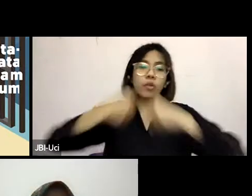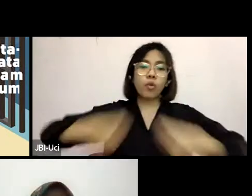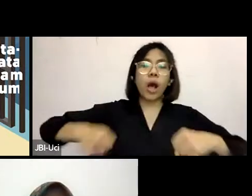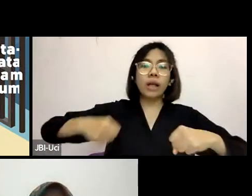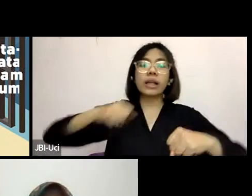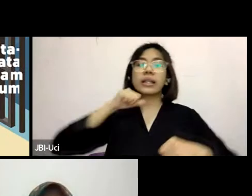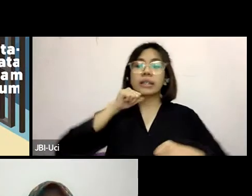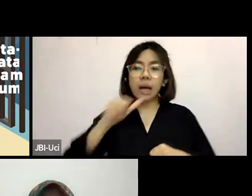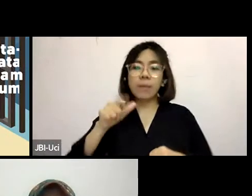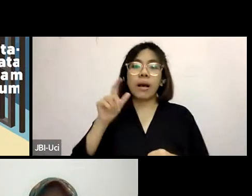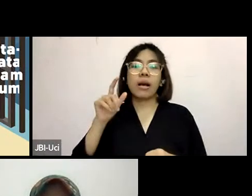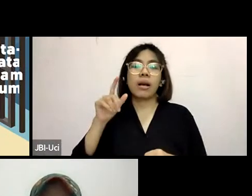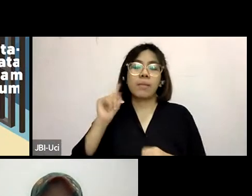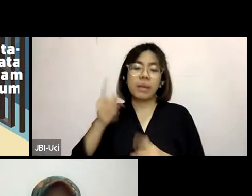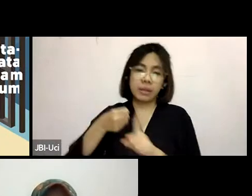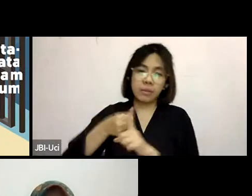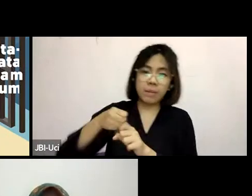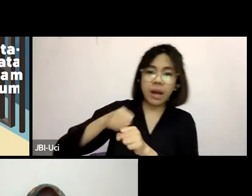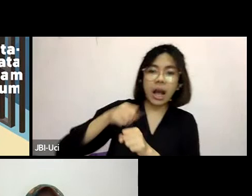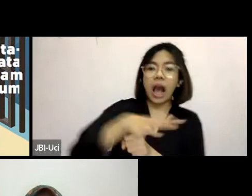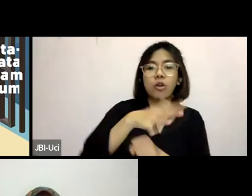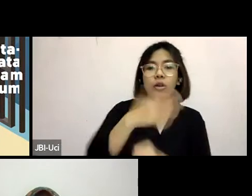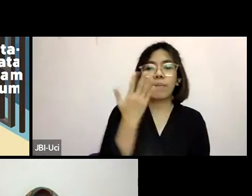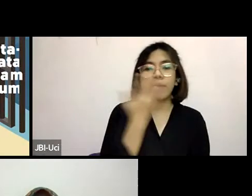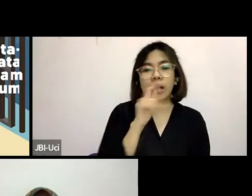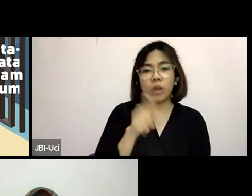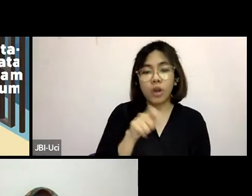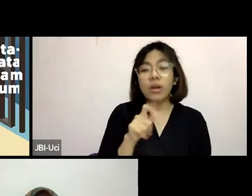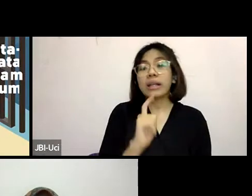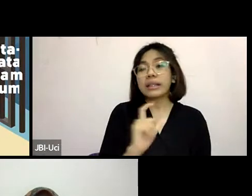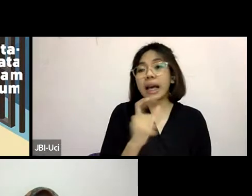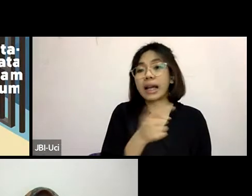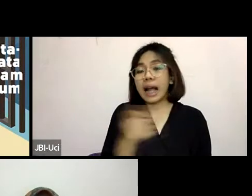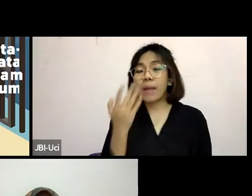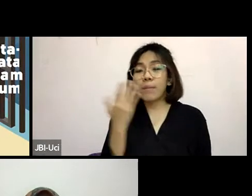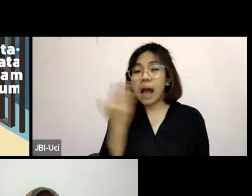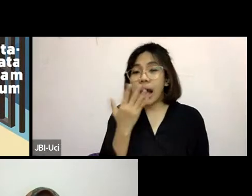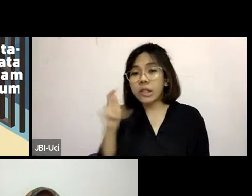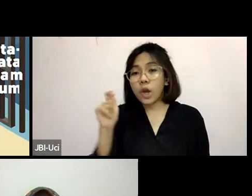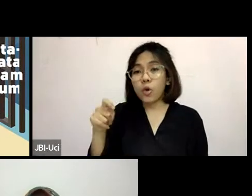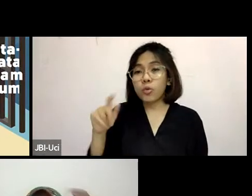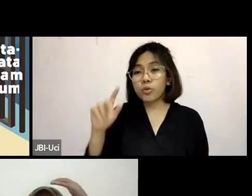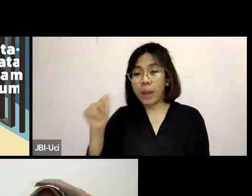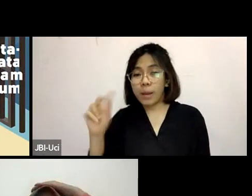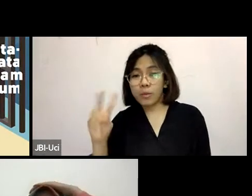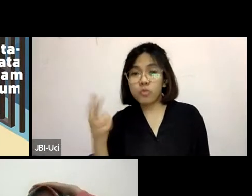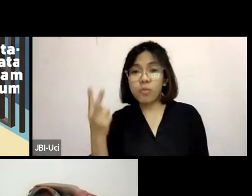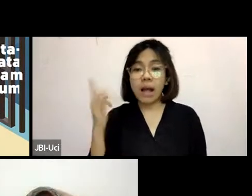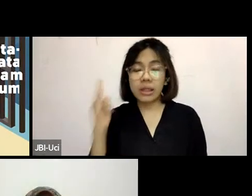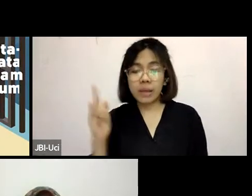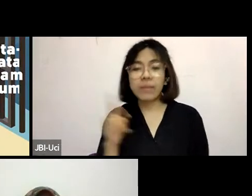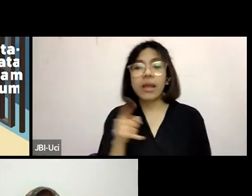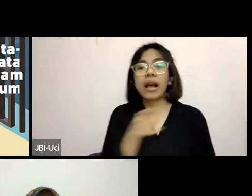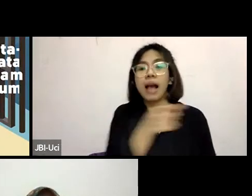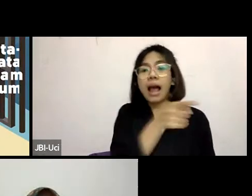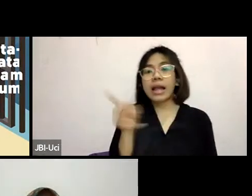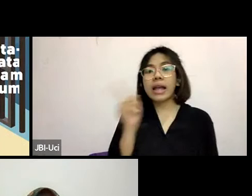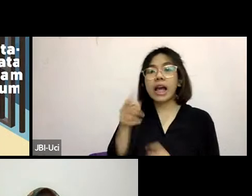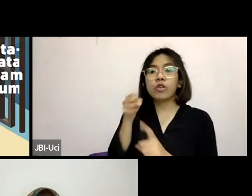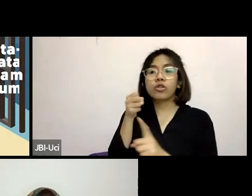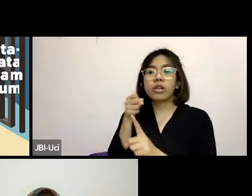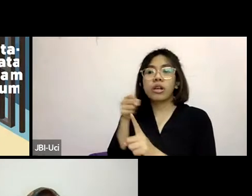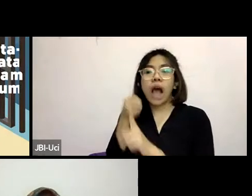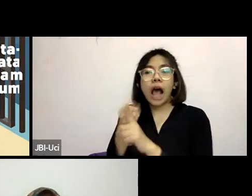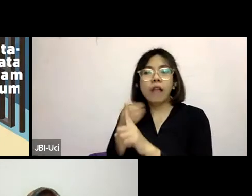mempengaruhi relasi kuasa itu supaya tafsir kita yang bakal dipahami ya bukan bukan mendominasi pada terima